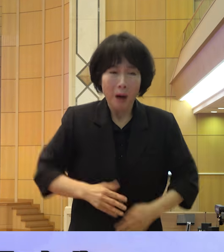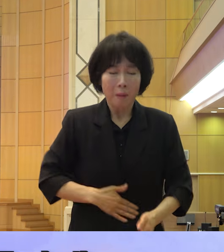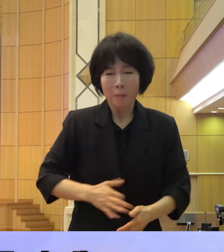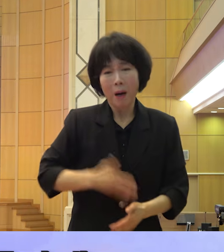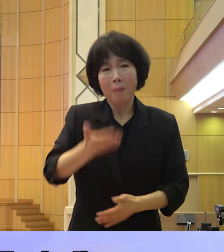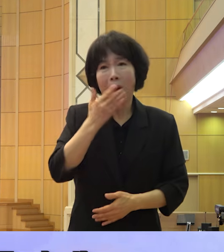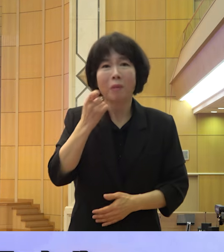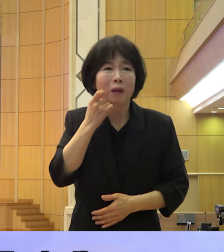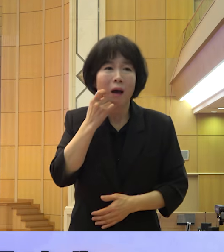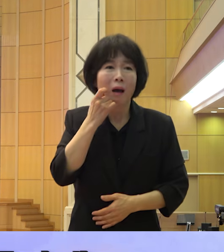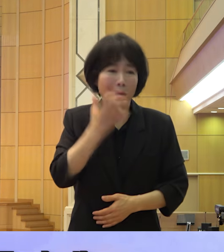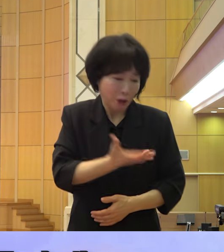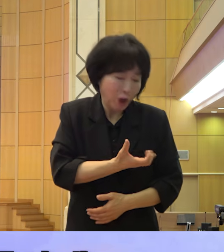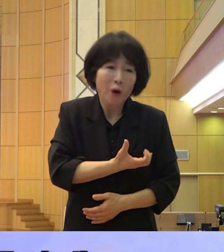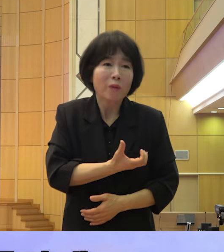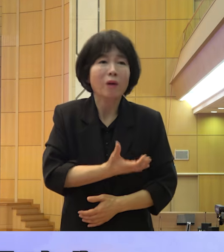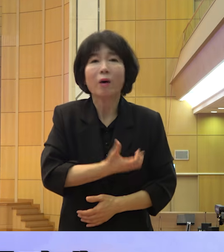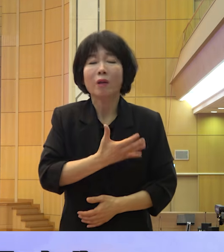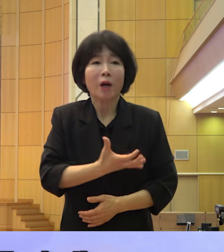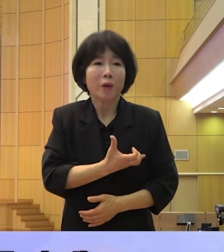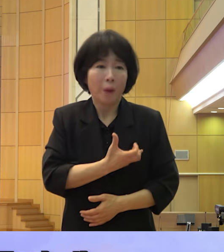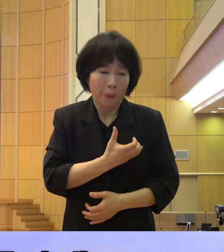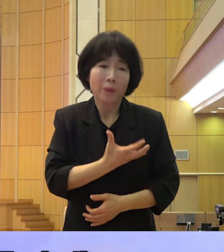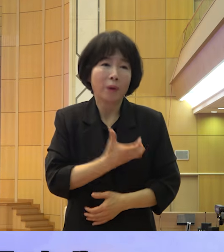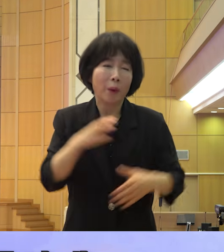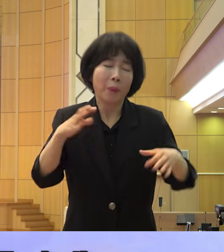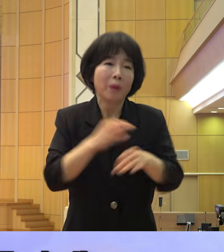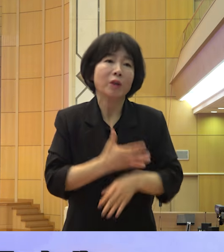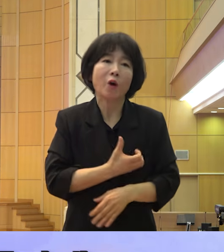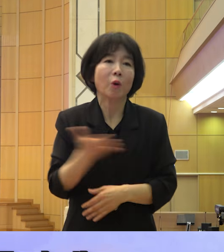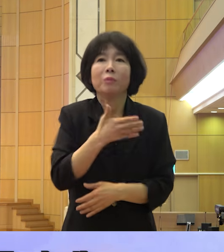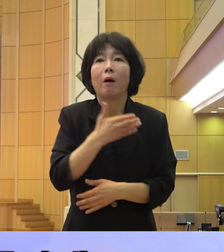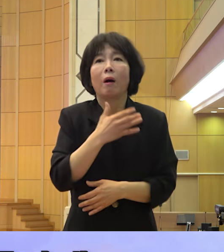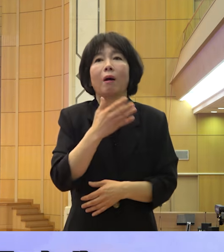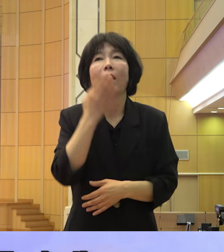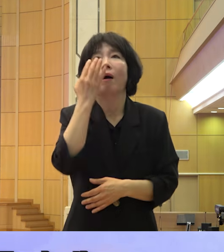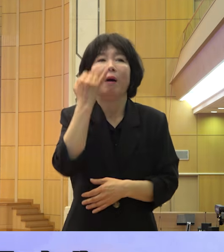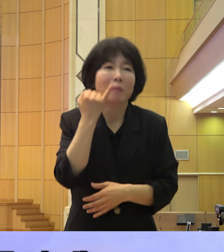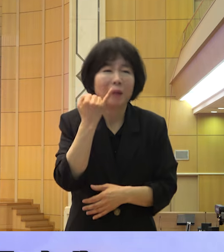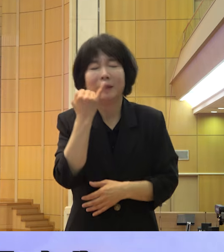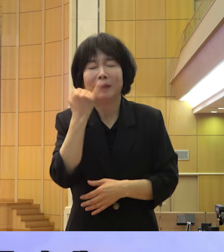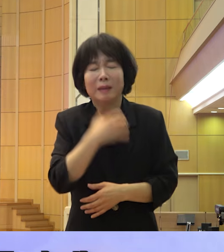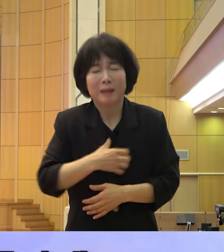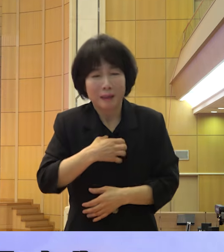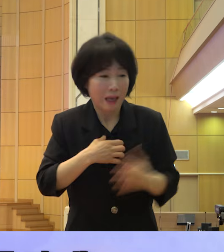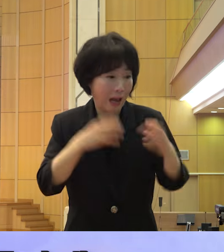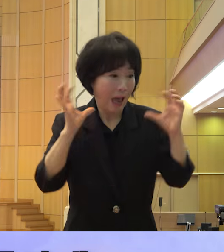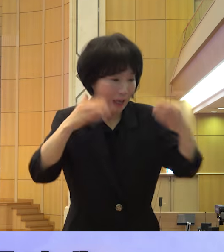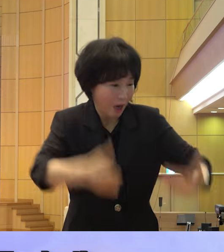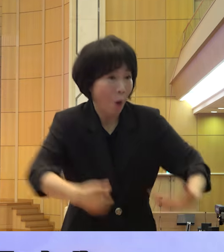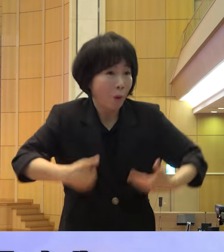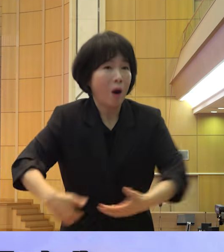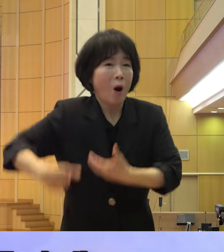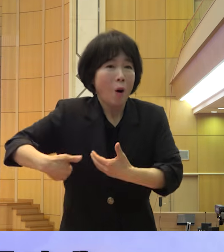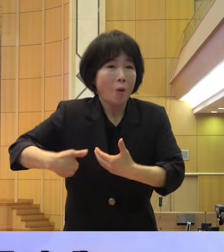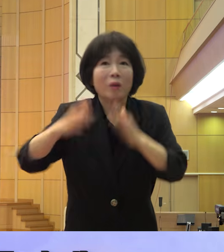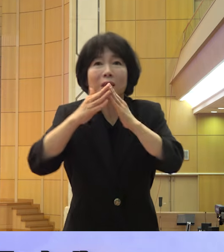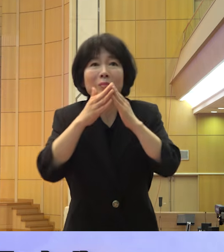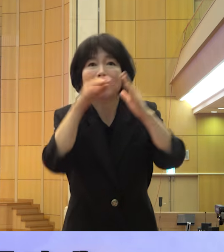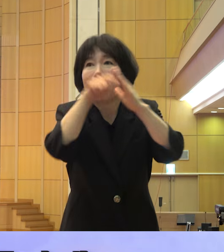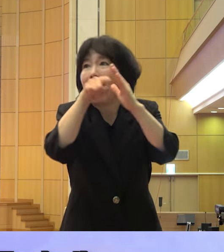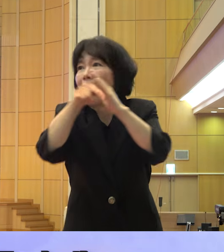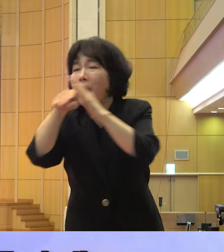죽을 지경인데, 그래도 저를 어떻게라도 살리려고 저를 업고, 그 동네에서는 다